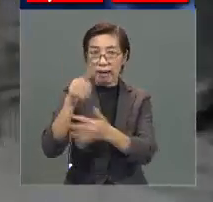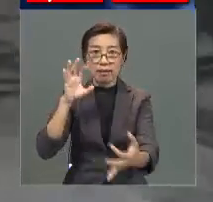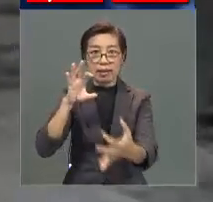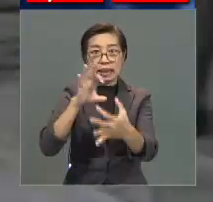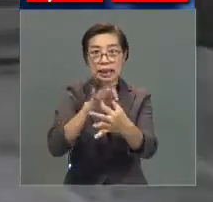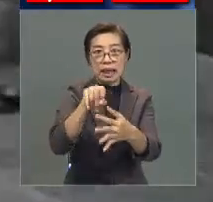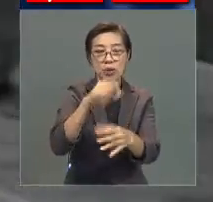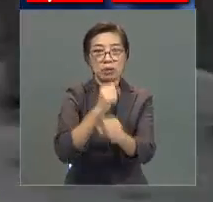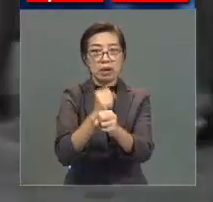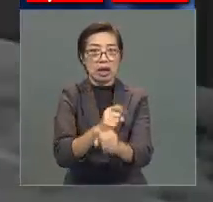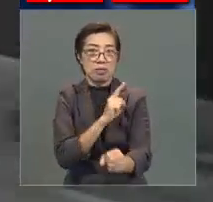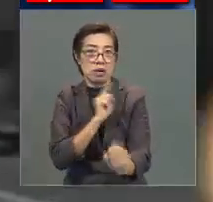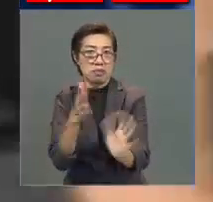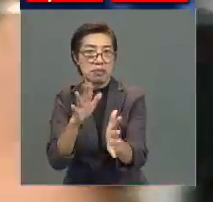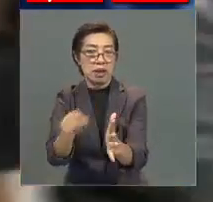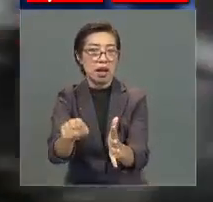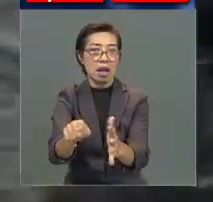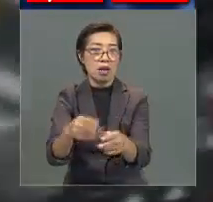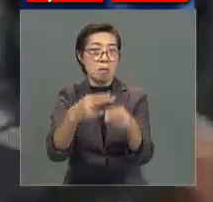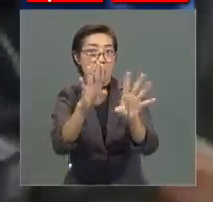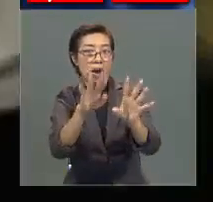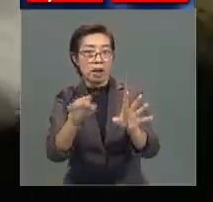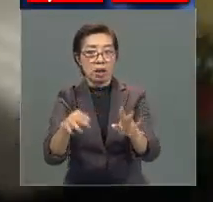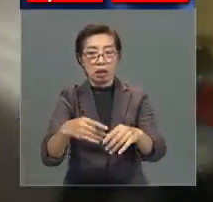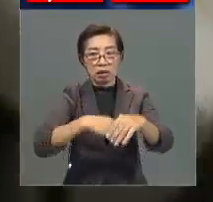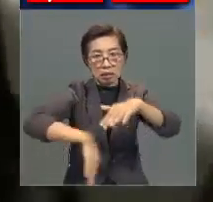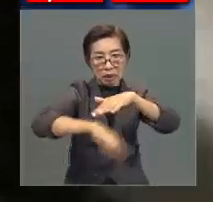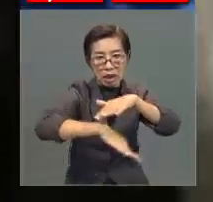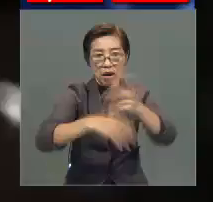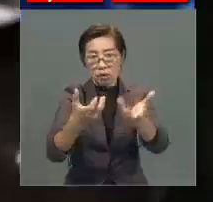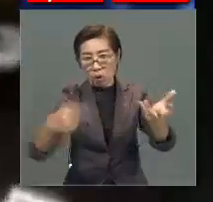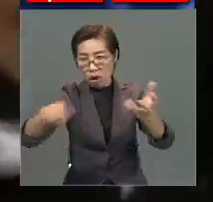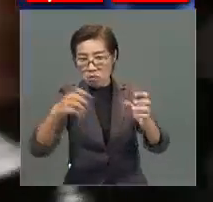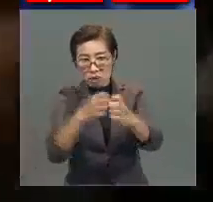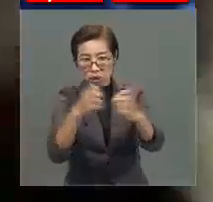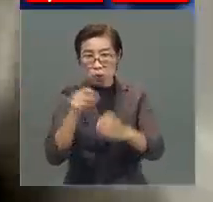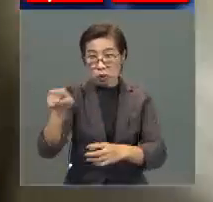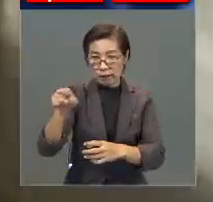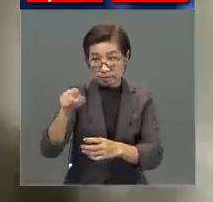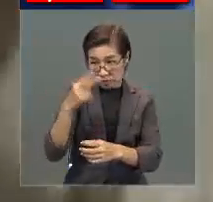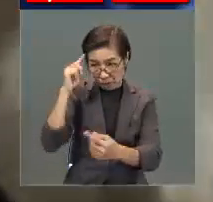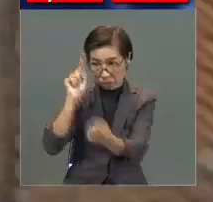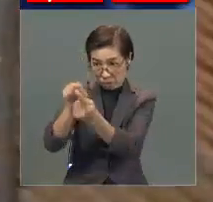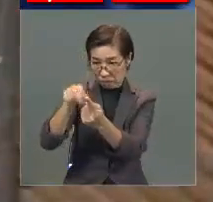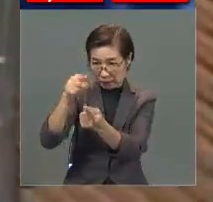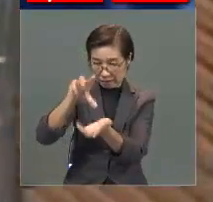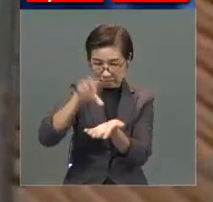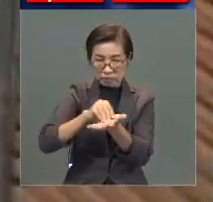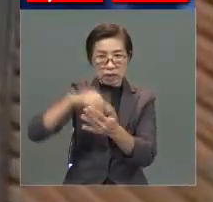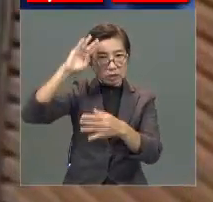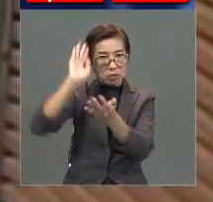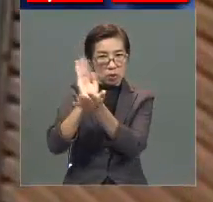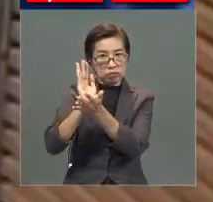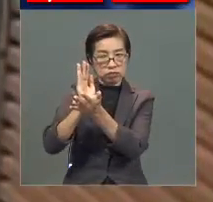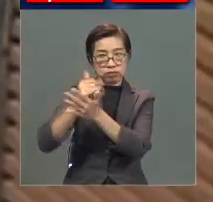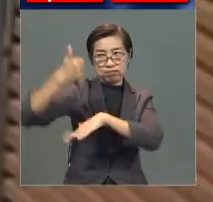เกี่ยวข้องกับการละเว้นการปฏิบัติหน้าที่หรือว่าไปยุ่งเกี่ยวกับพยานหลักฐานก็อาจเสนอให้ผู้บัญชาการตำรวจแห่งชาติ